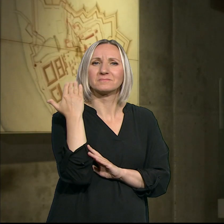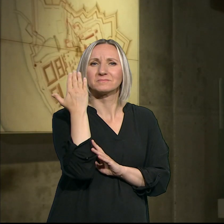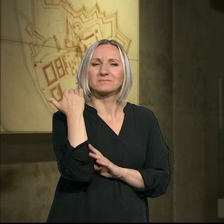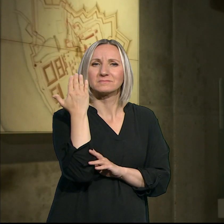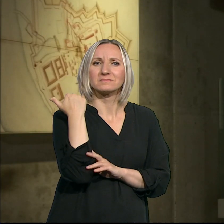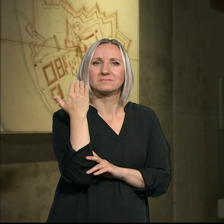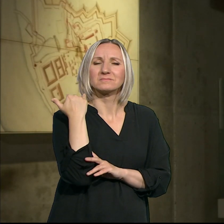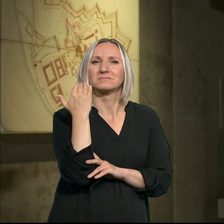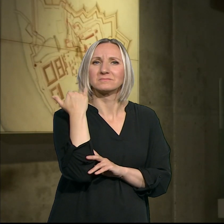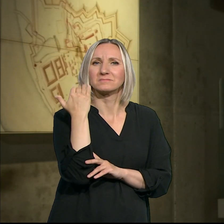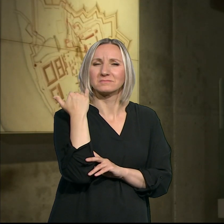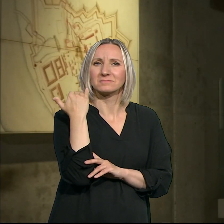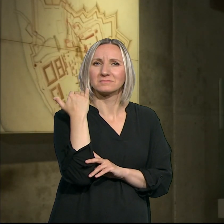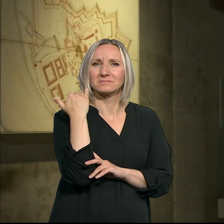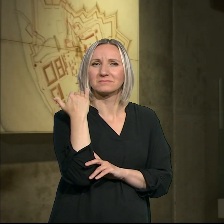velikih